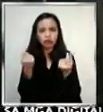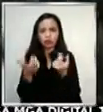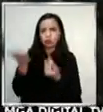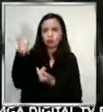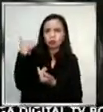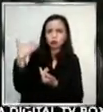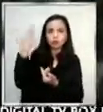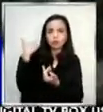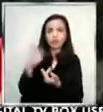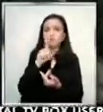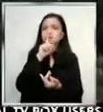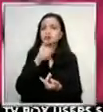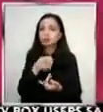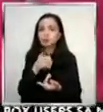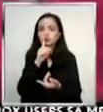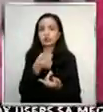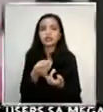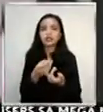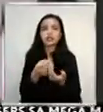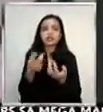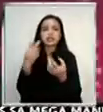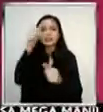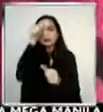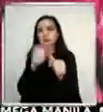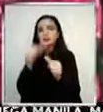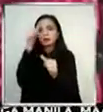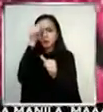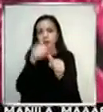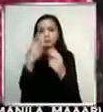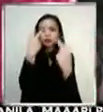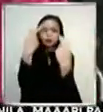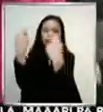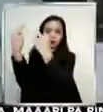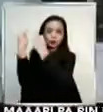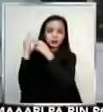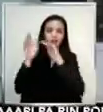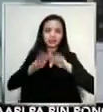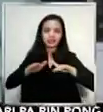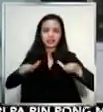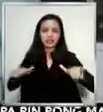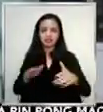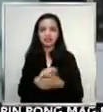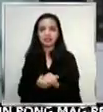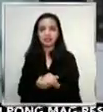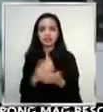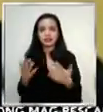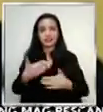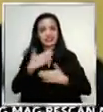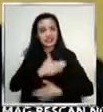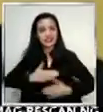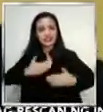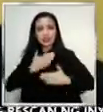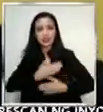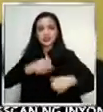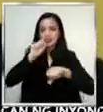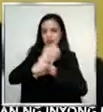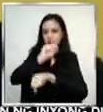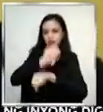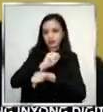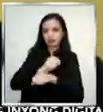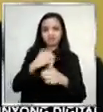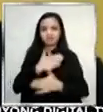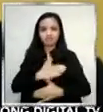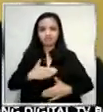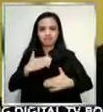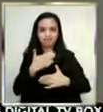past. Like, it's really good to bring back the old memories when we were children, just having fun with our jobs and enjoying